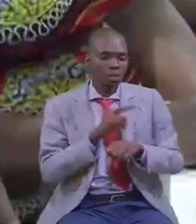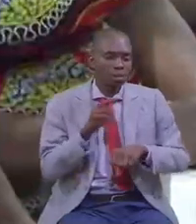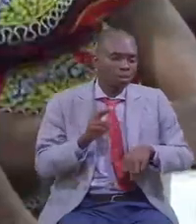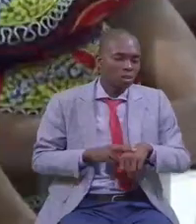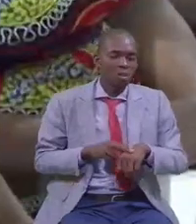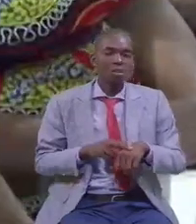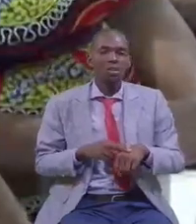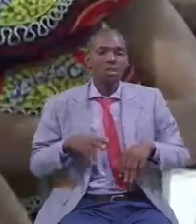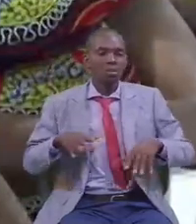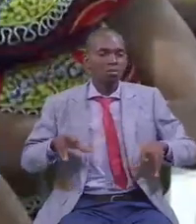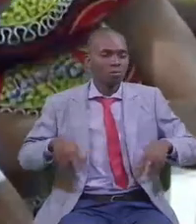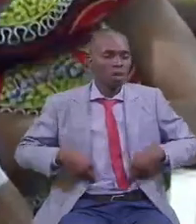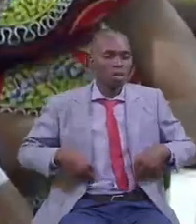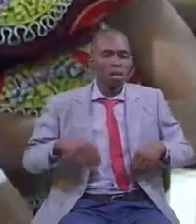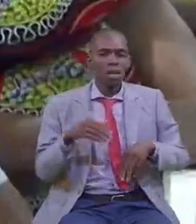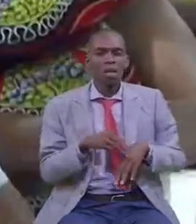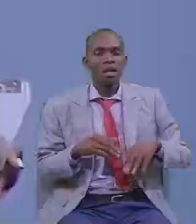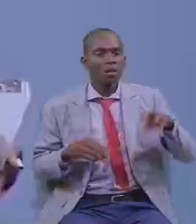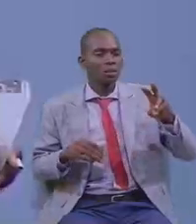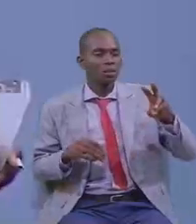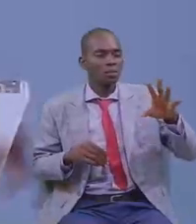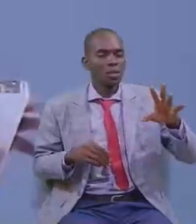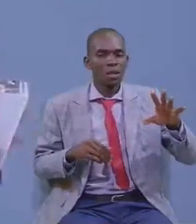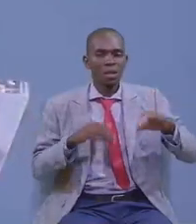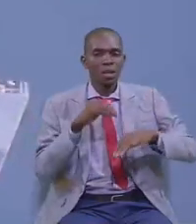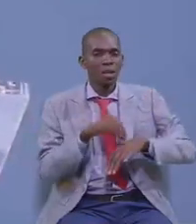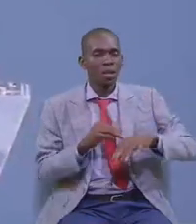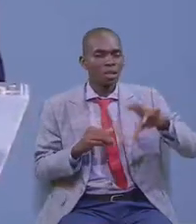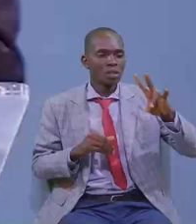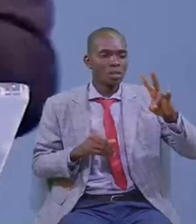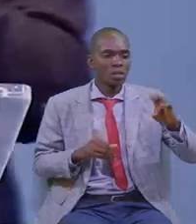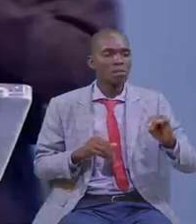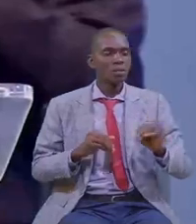les gens de notre nation prennent la retraite à 60, à 65 ans.